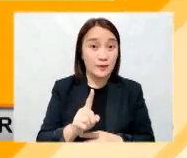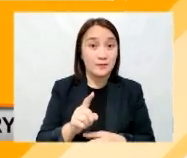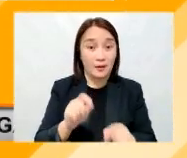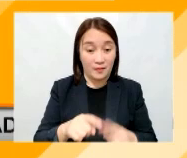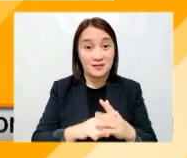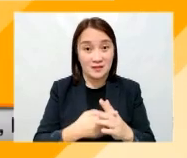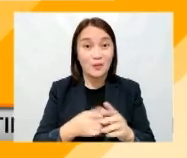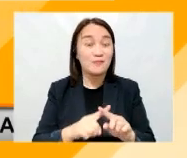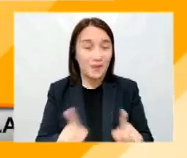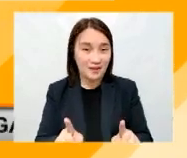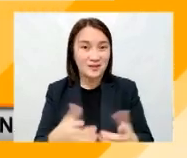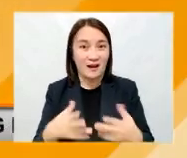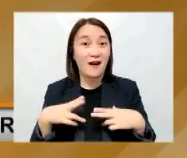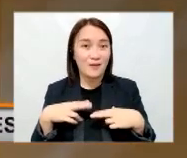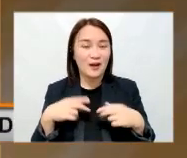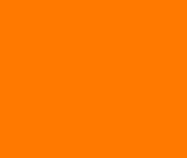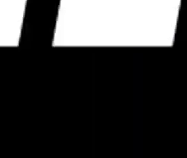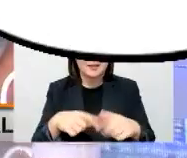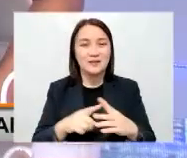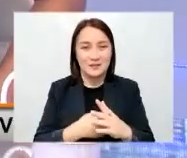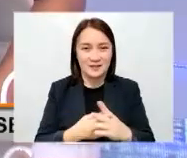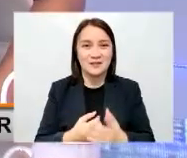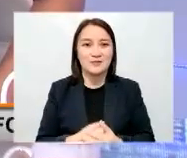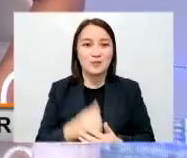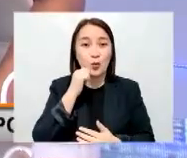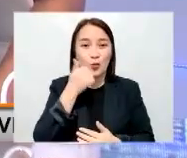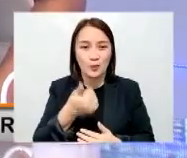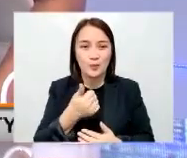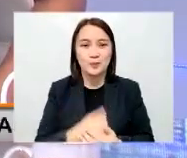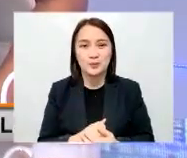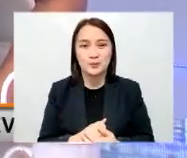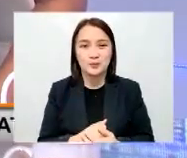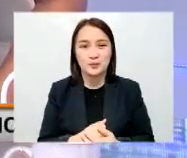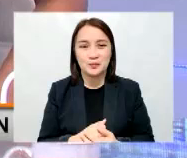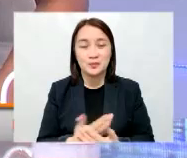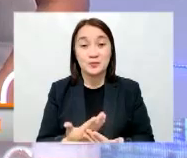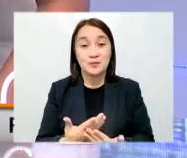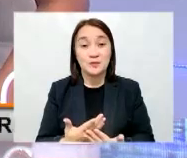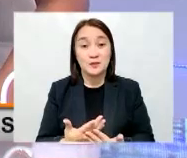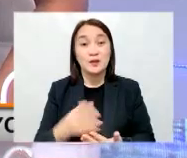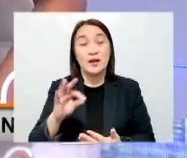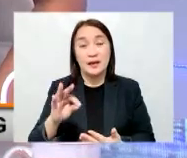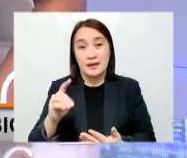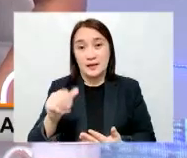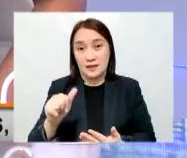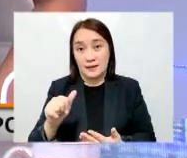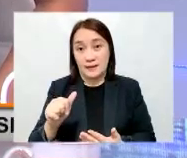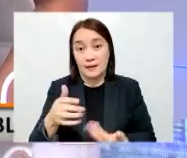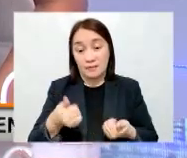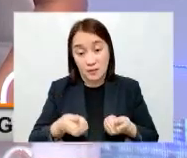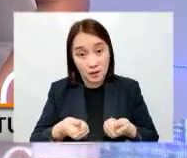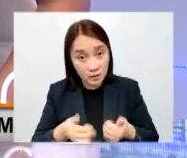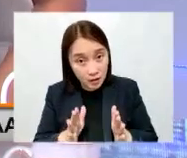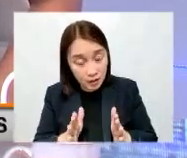Middle East ngayong Linggo. Nasa kamay na ng Food and Drug Administration kung bibigyan ng permit ang bakuna contra